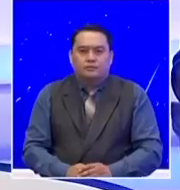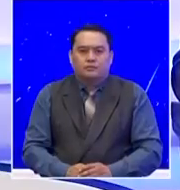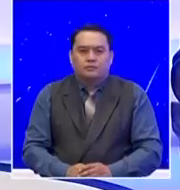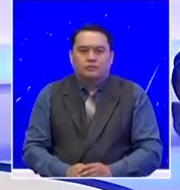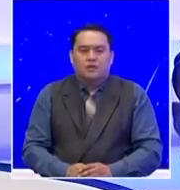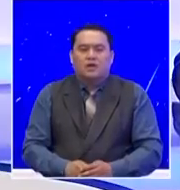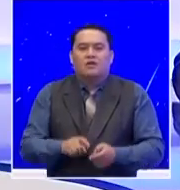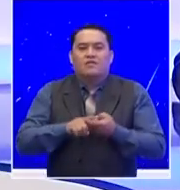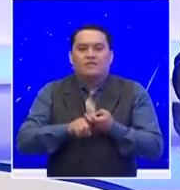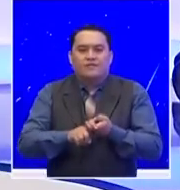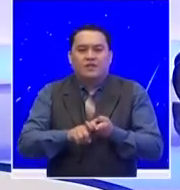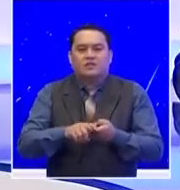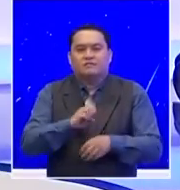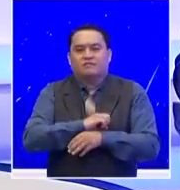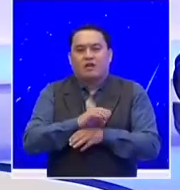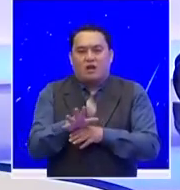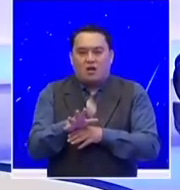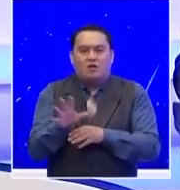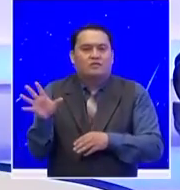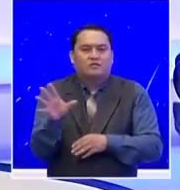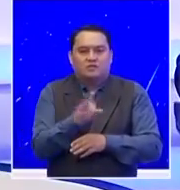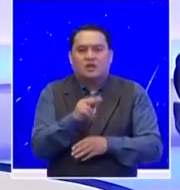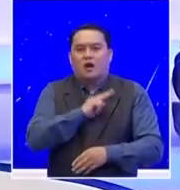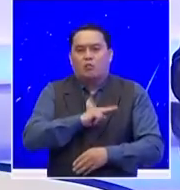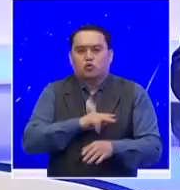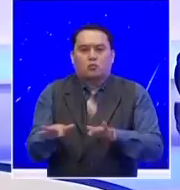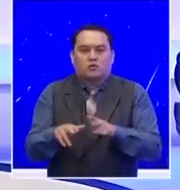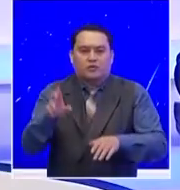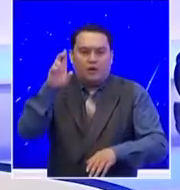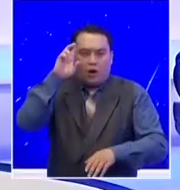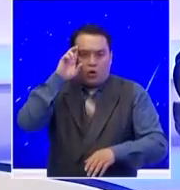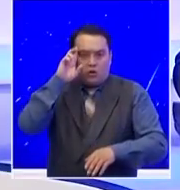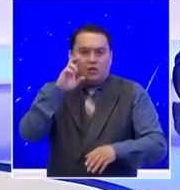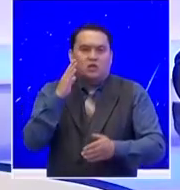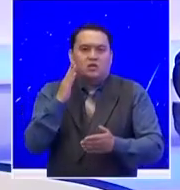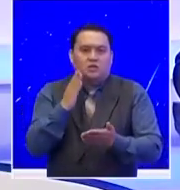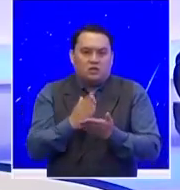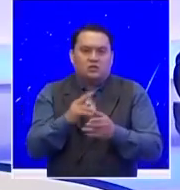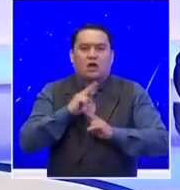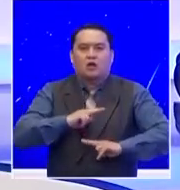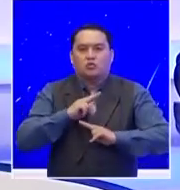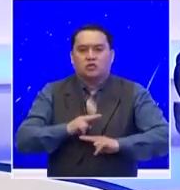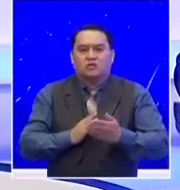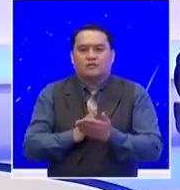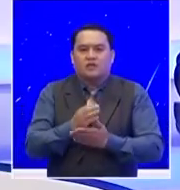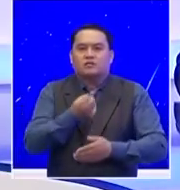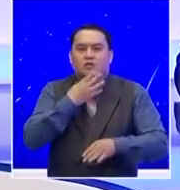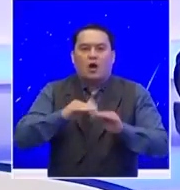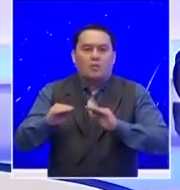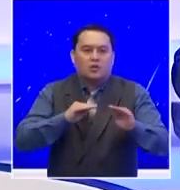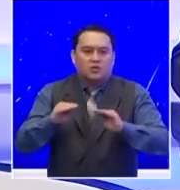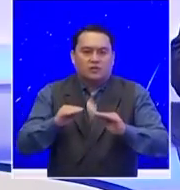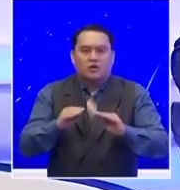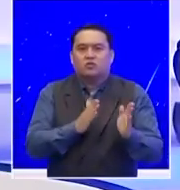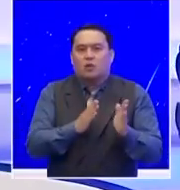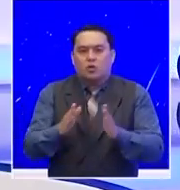Пандемия коронавируса хоть и выбила из графика почти весь рабочий процесс страны, не затронула деятельность сотрудников сферы благоустройства и